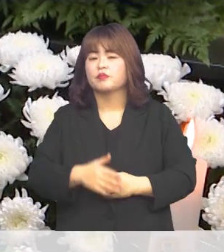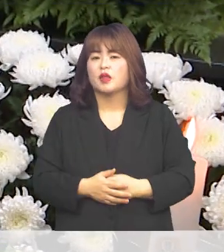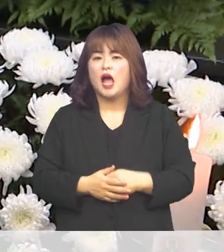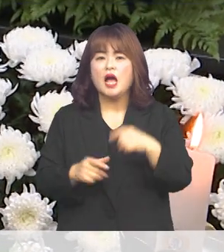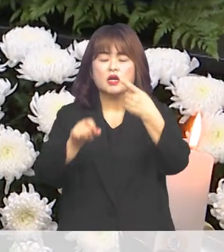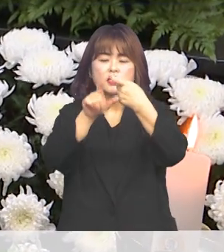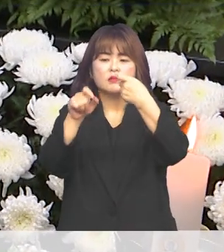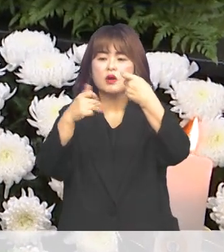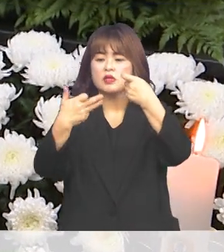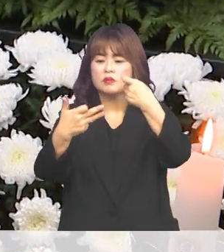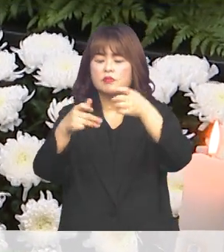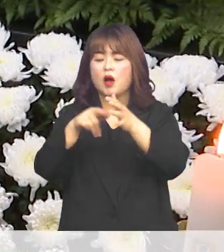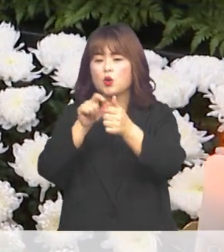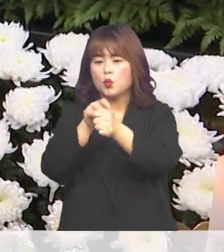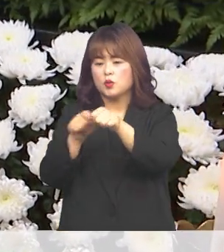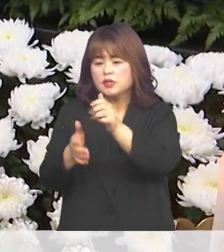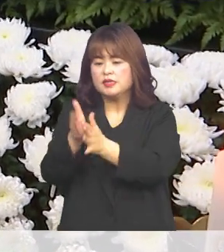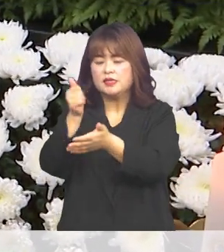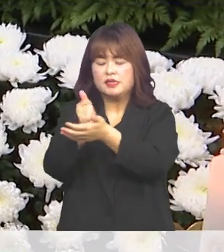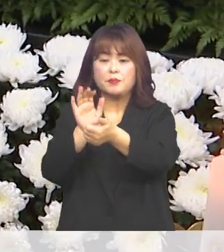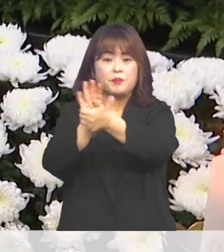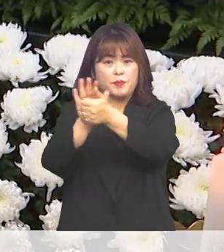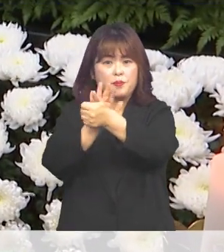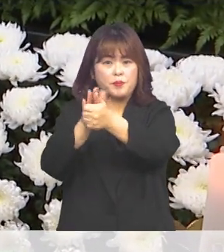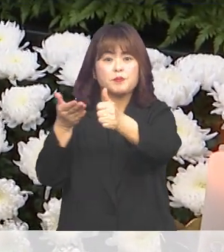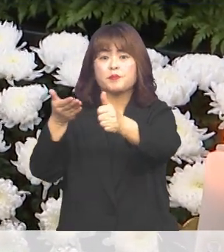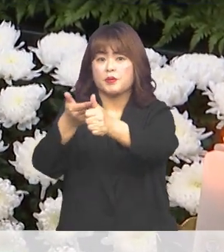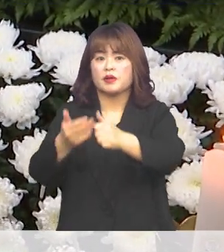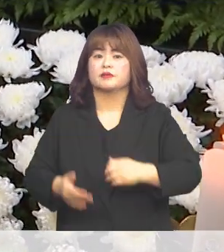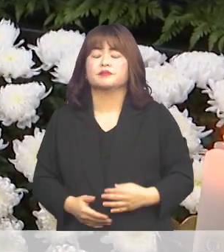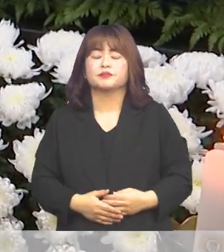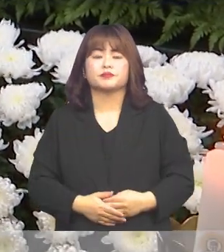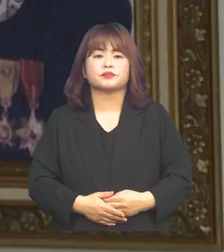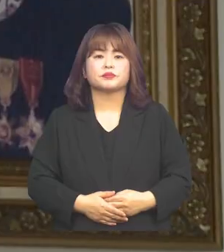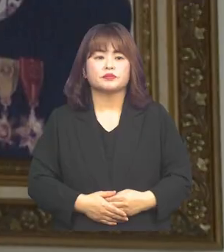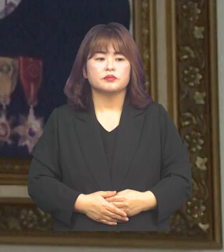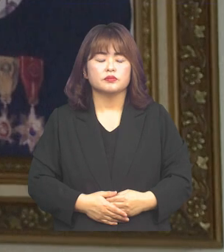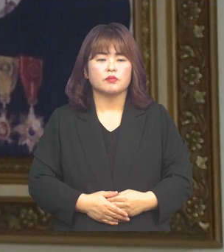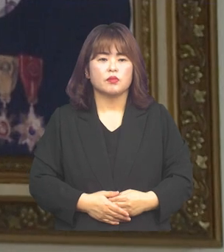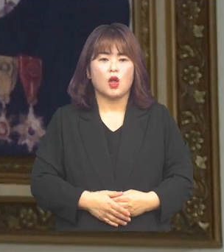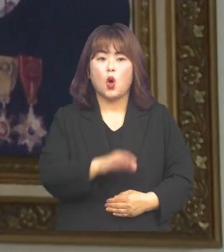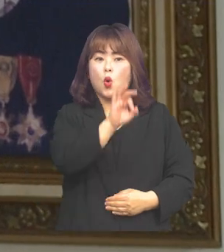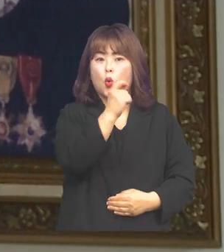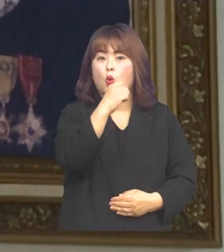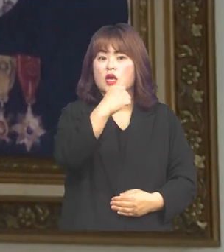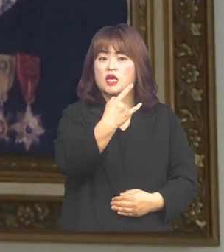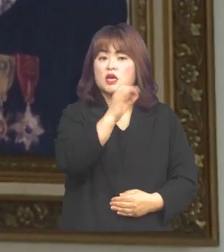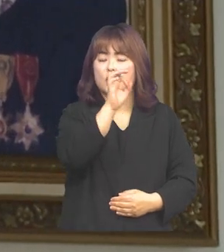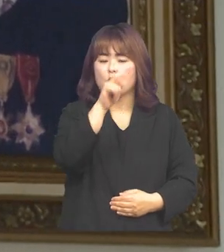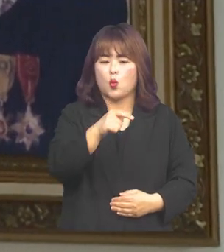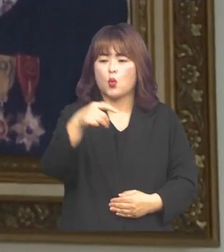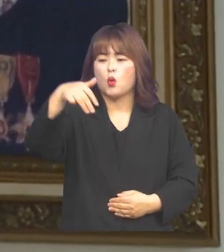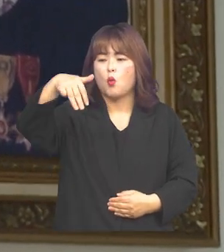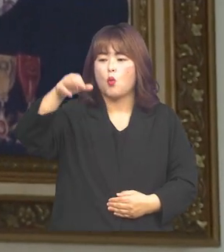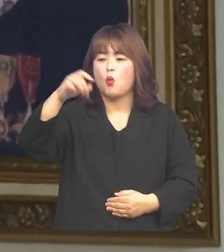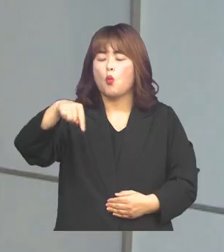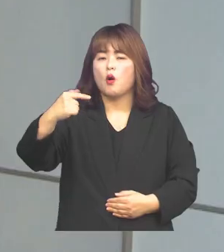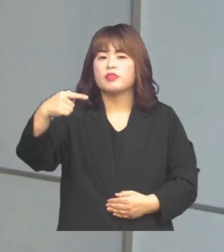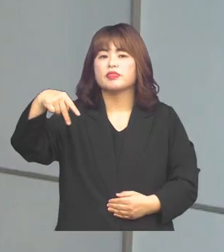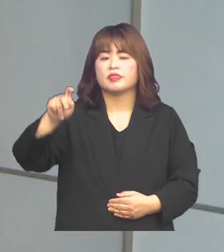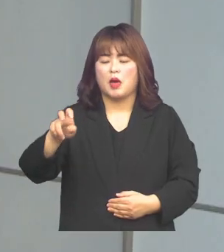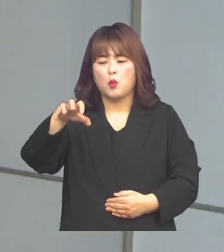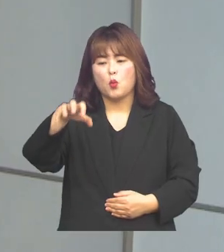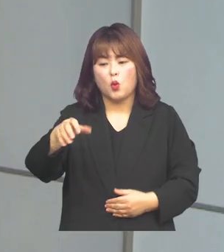오 지사의 빈소를 찾아 고인의 마지막 길을 애도했습니다. 오희옥 지사는 처인구 원산면에서